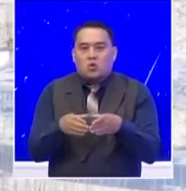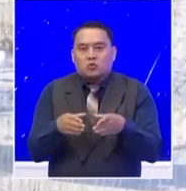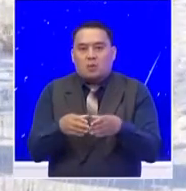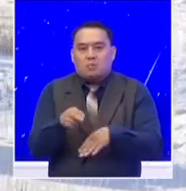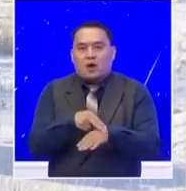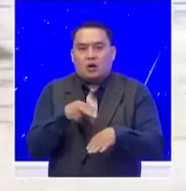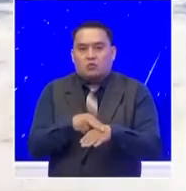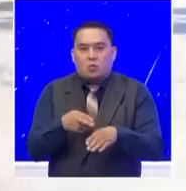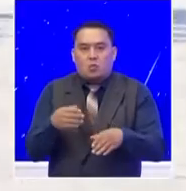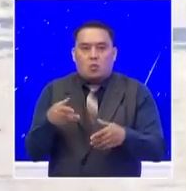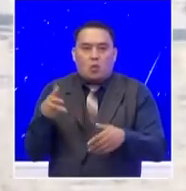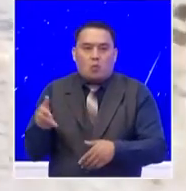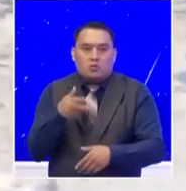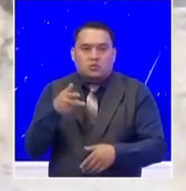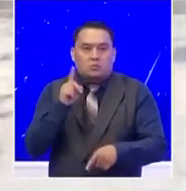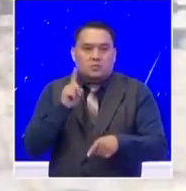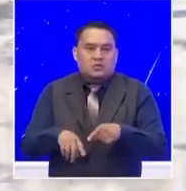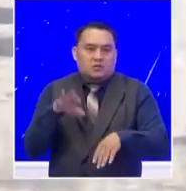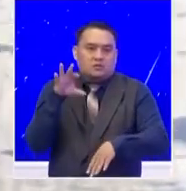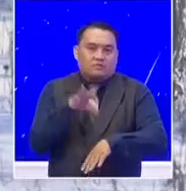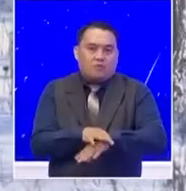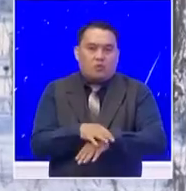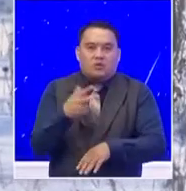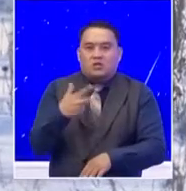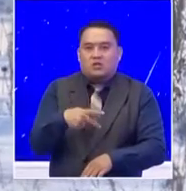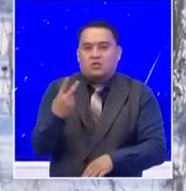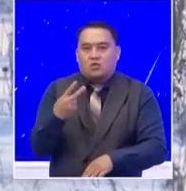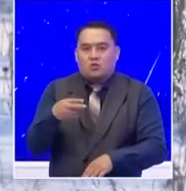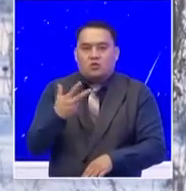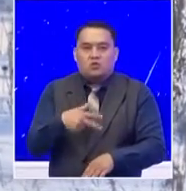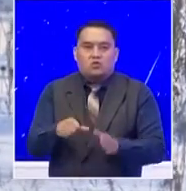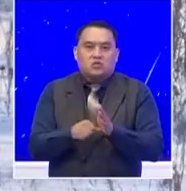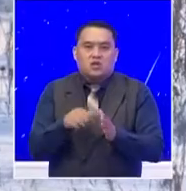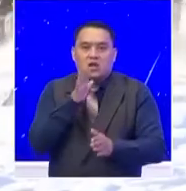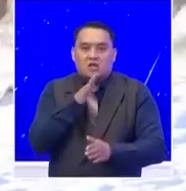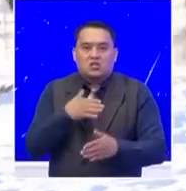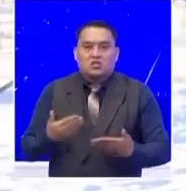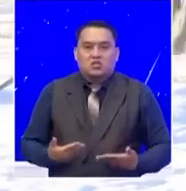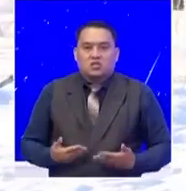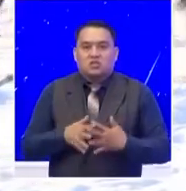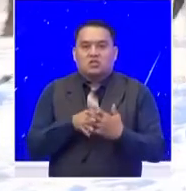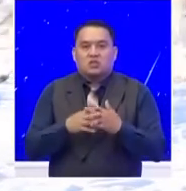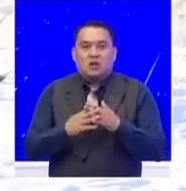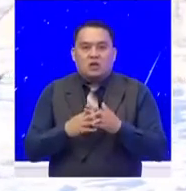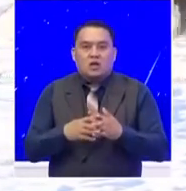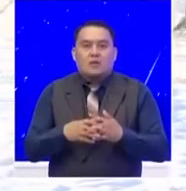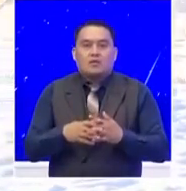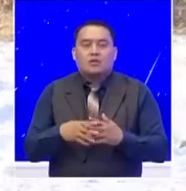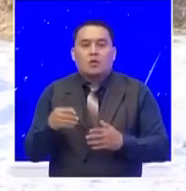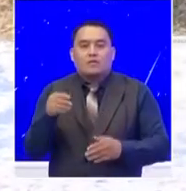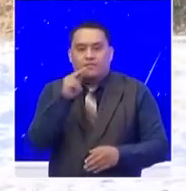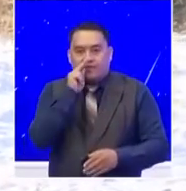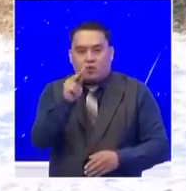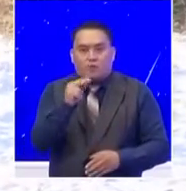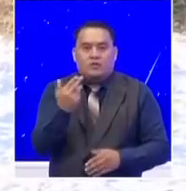изобличены полицейскими с помощью камер видеонаблюдения. Ими оказались 32 и 36-летние жители села Акши. Подозреваемые